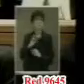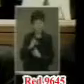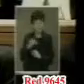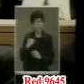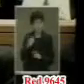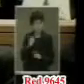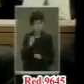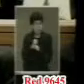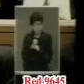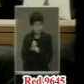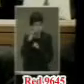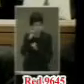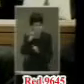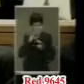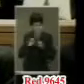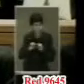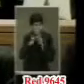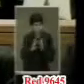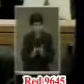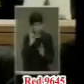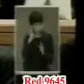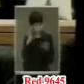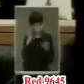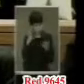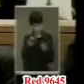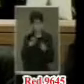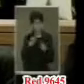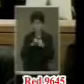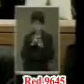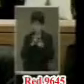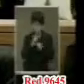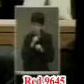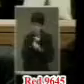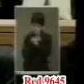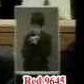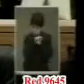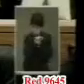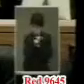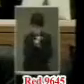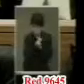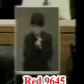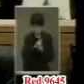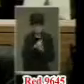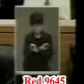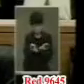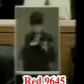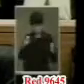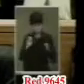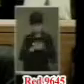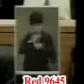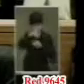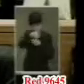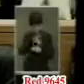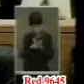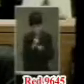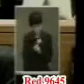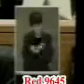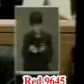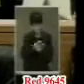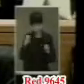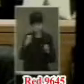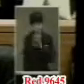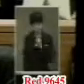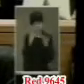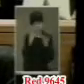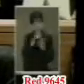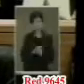ยังไม่มีหมายจับใครทั้ง9คนยังไม่มีการคุ้มครองในการพื้นที่ไม่มีแม้กระทั่งข้ามรั้วเข้าไปยังบ้านประธานองคม